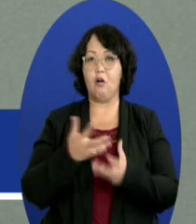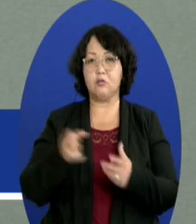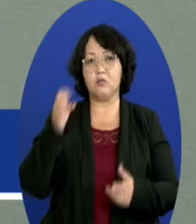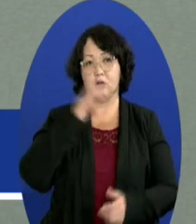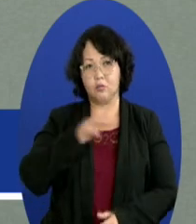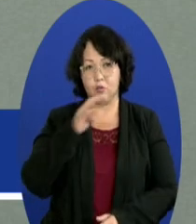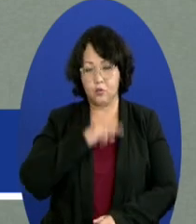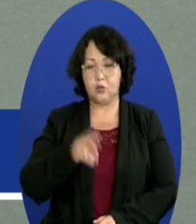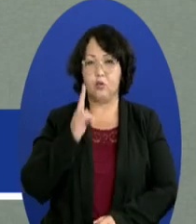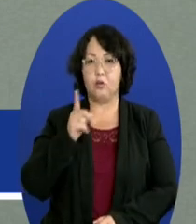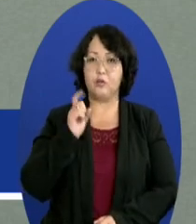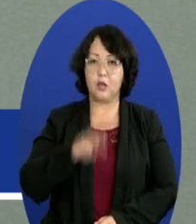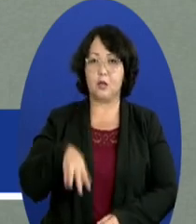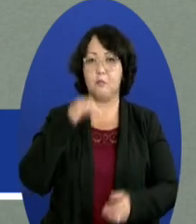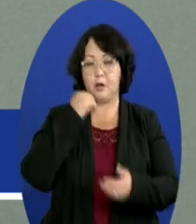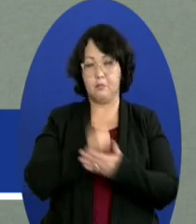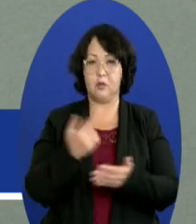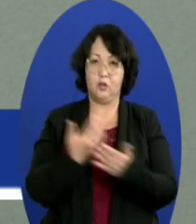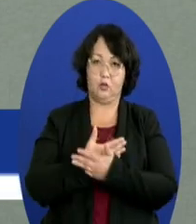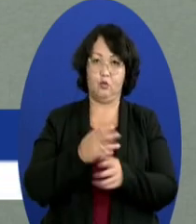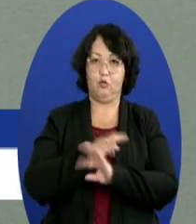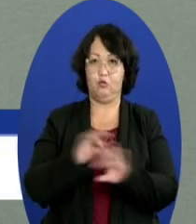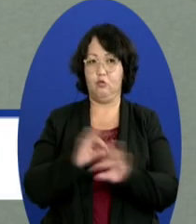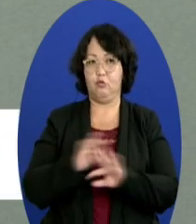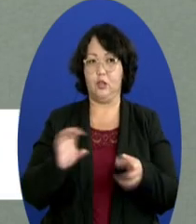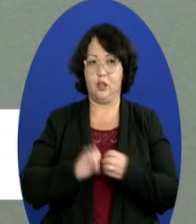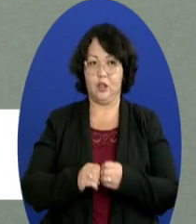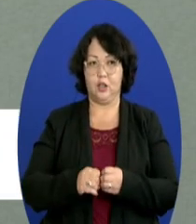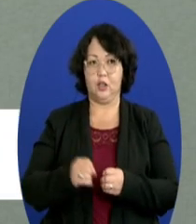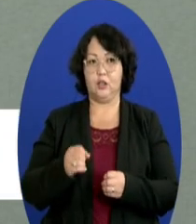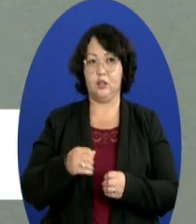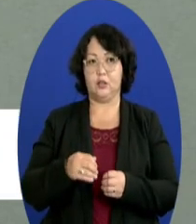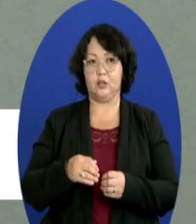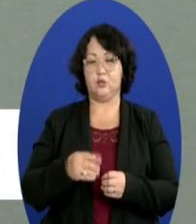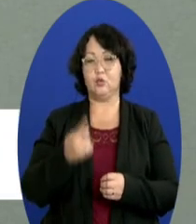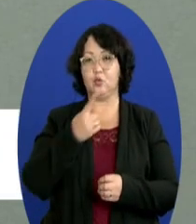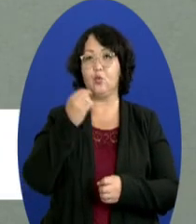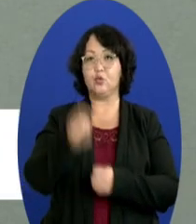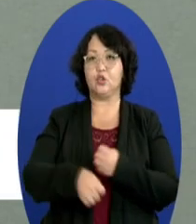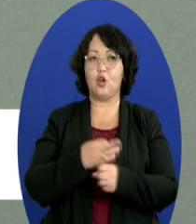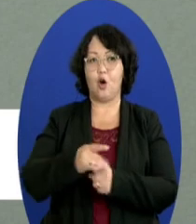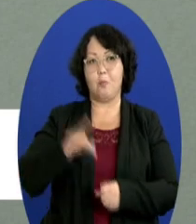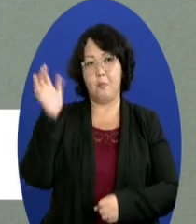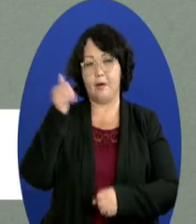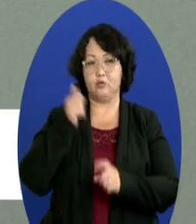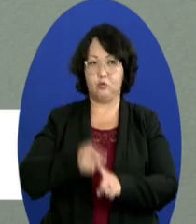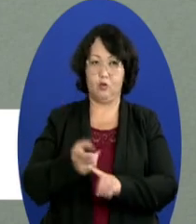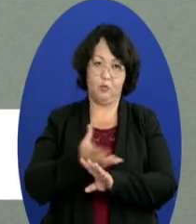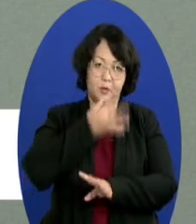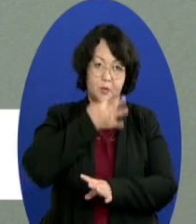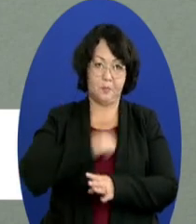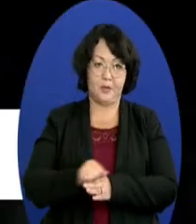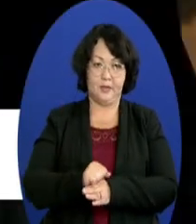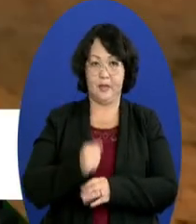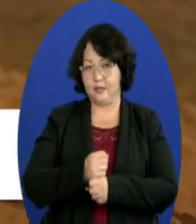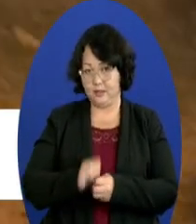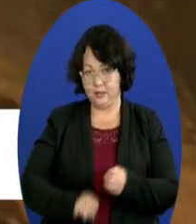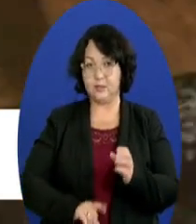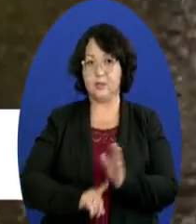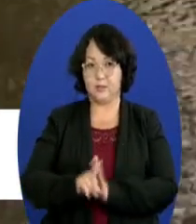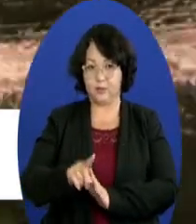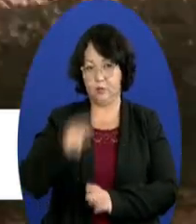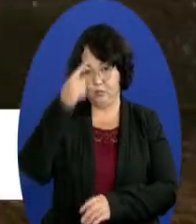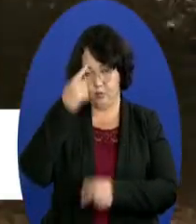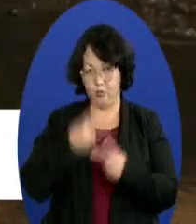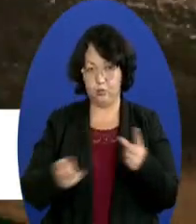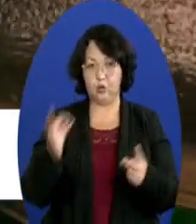нэвтрүүлэг, контент, баримтат кинонуудыг бол ирэх 100 жилийн ойд зориулж бэлтгэх ажил маань ингээд үндсэндээ хэлж ийн гэсэн. Монголын